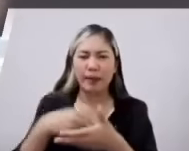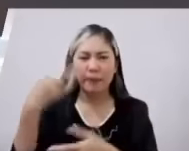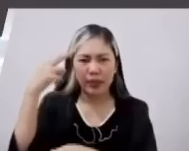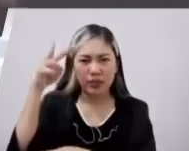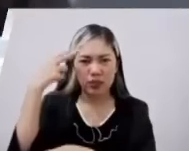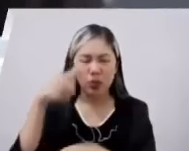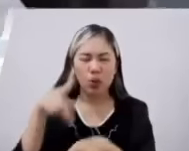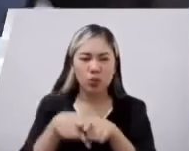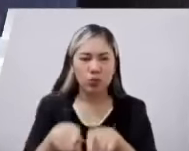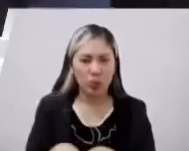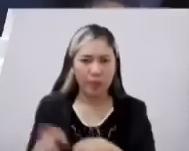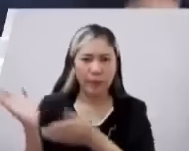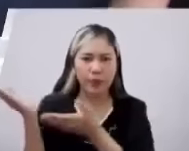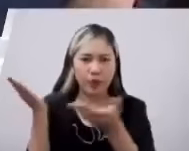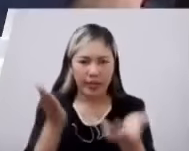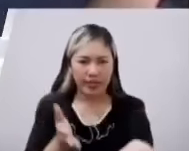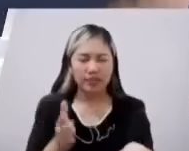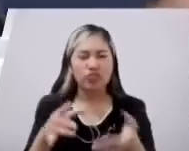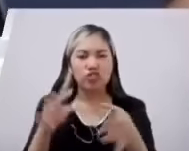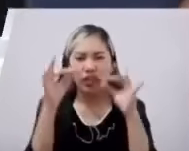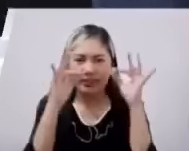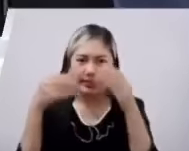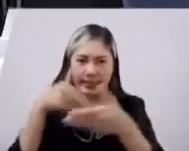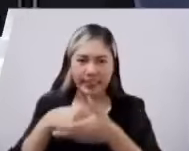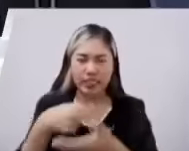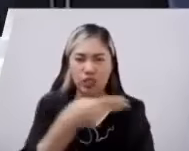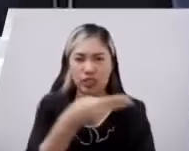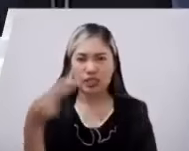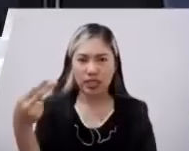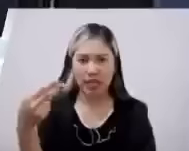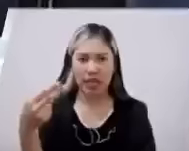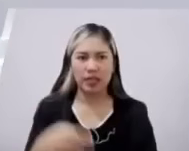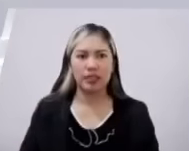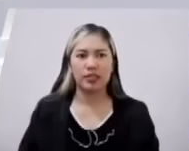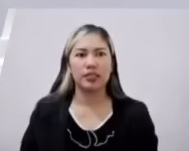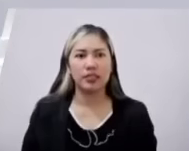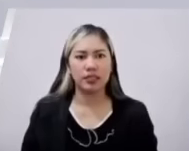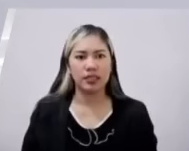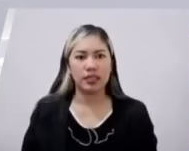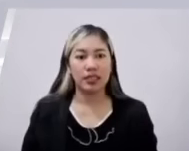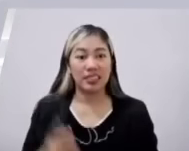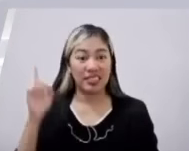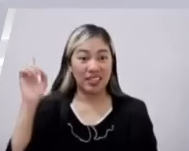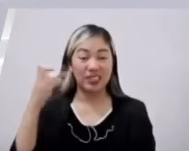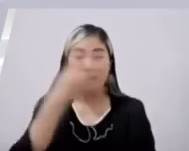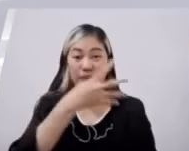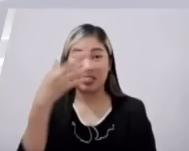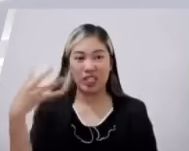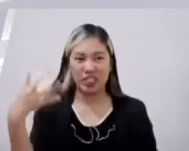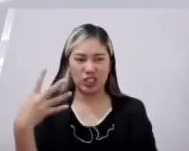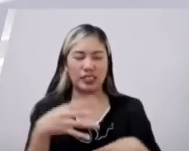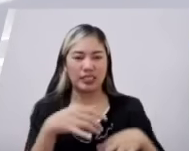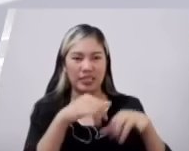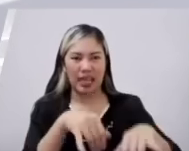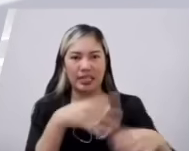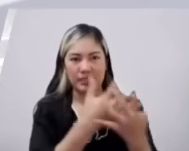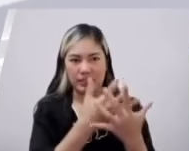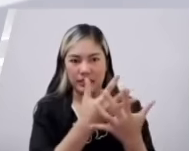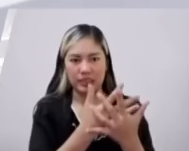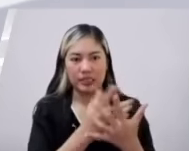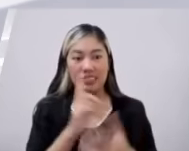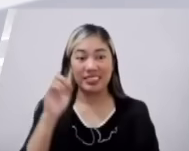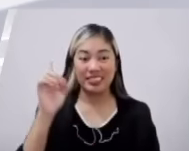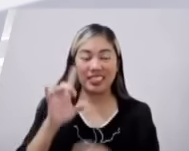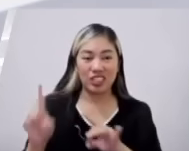droga sa Indonesia. Nasa BIA detention facility sa Taguig si Haas. I cannot make any statements on